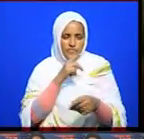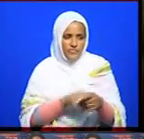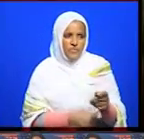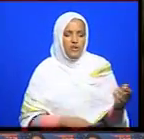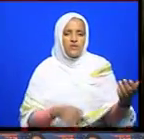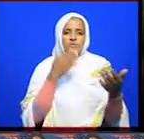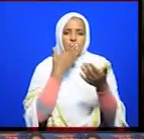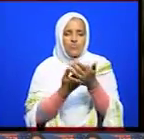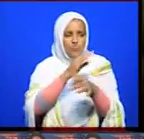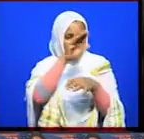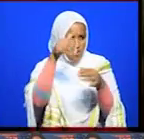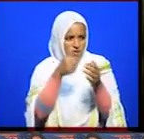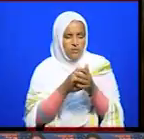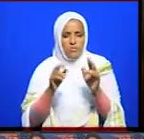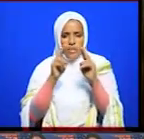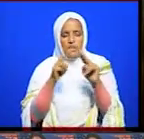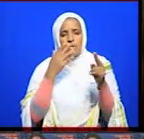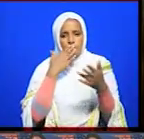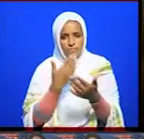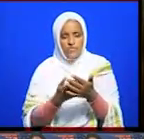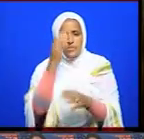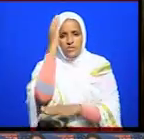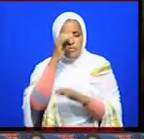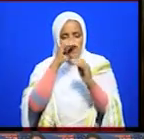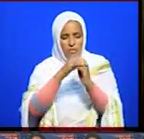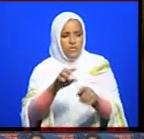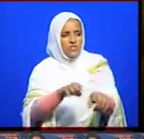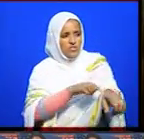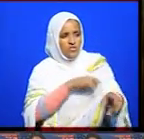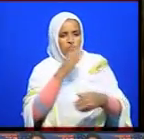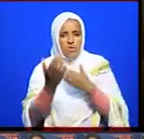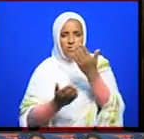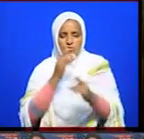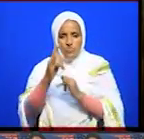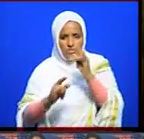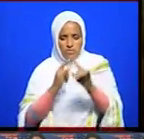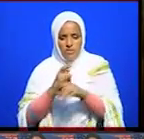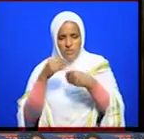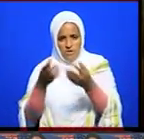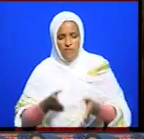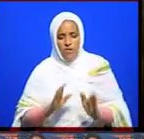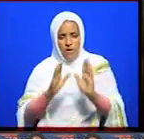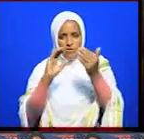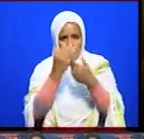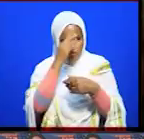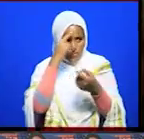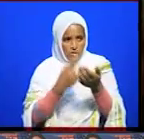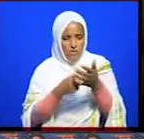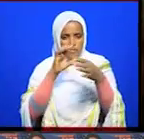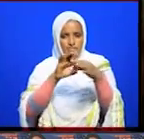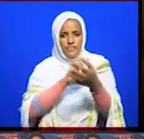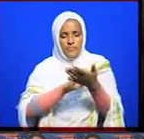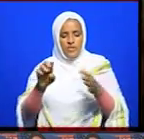ነው። ጥሩ። ሁላችሁንም በጣም ነው የምናመሰግነው። እግዚአብሔር አምላክ ረጅም የአገልግሎት ዘመን ይስጥልን፣ ፈቃደኛም